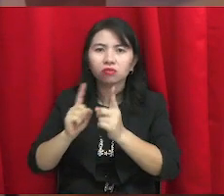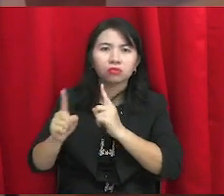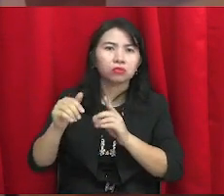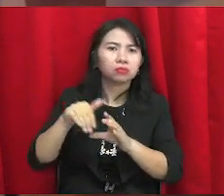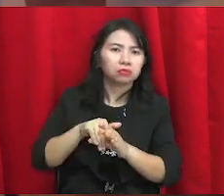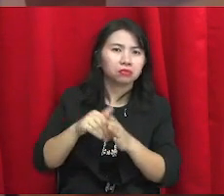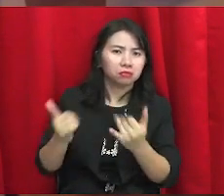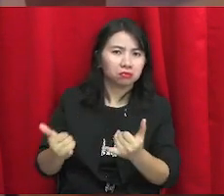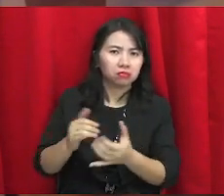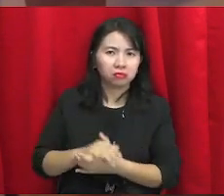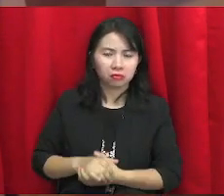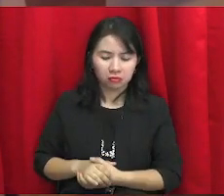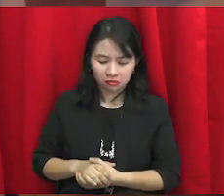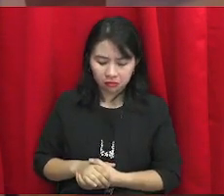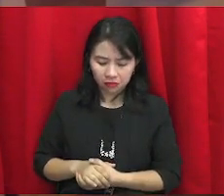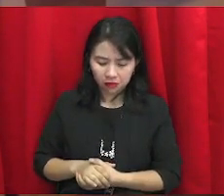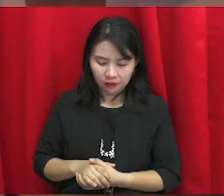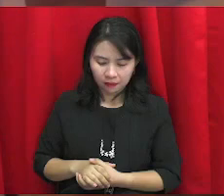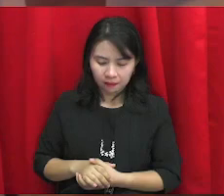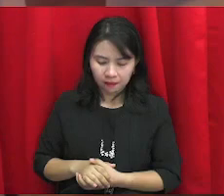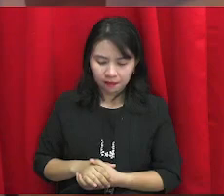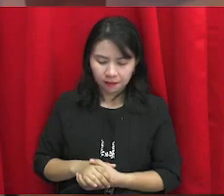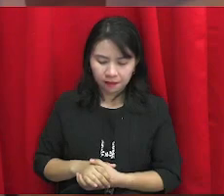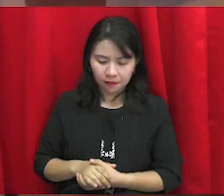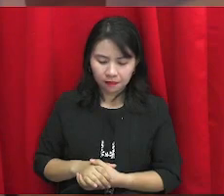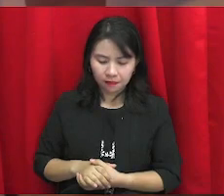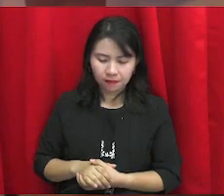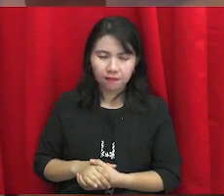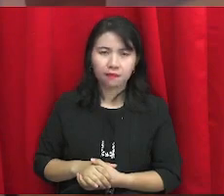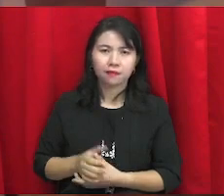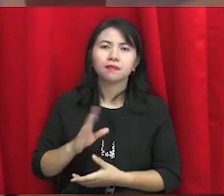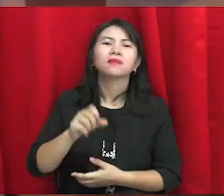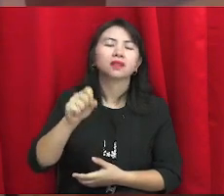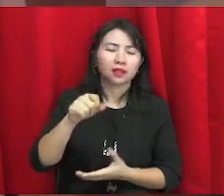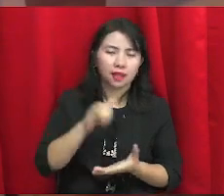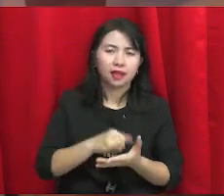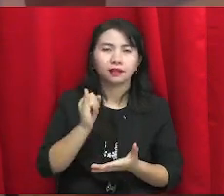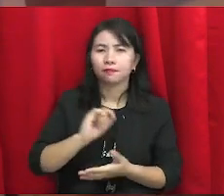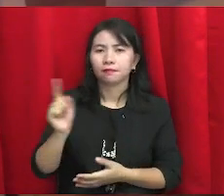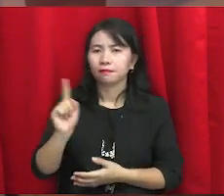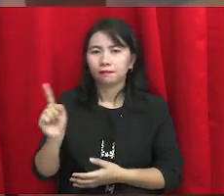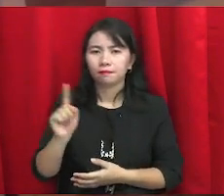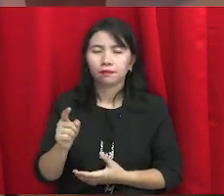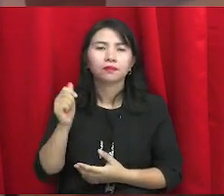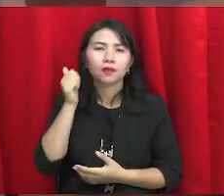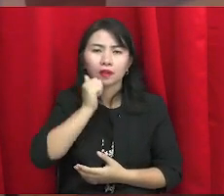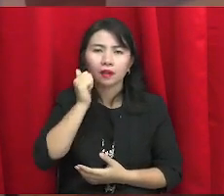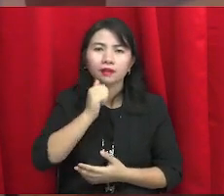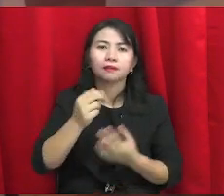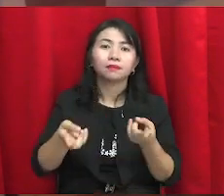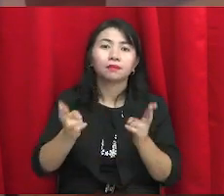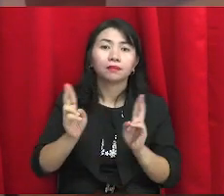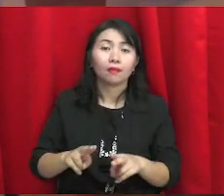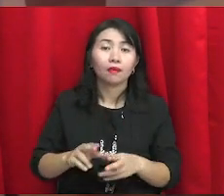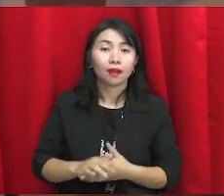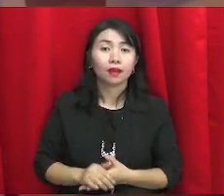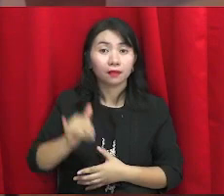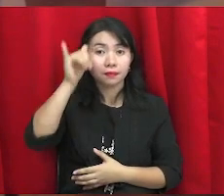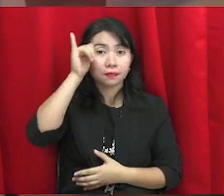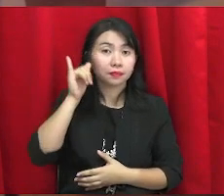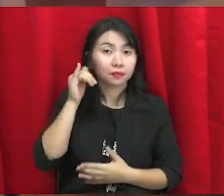naman matlakas mag-tights. Yeah. So, ganun lagi. Alam nyo, kagabi,